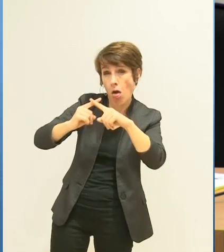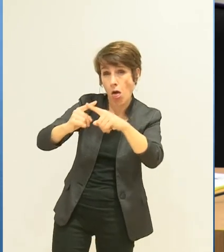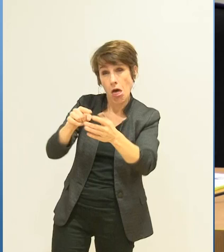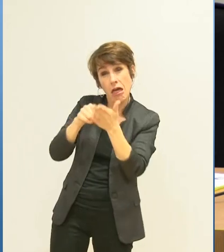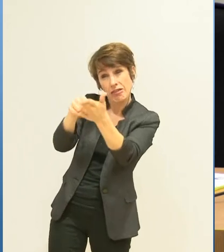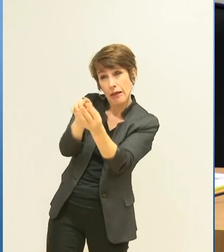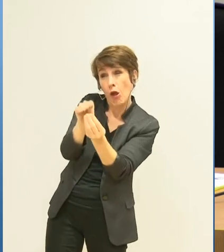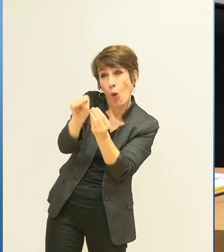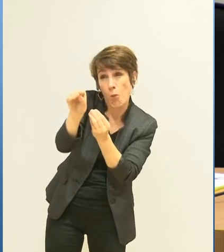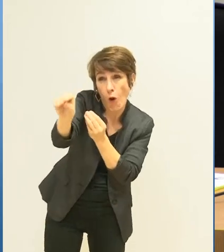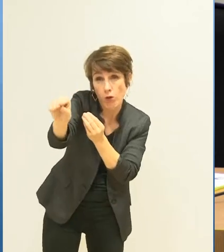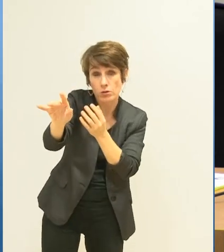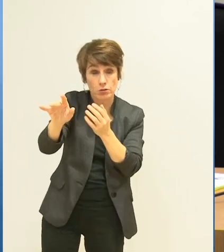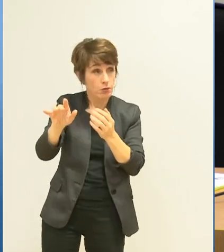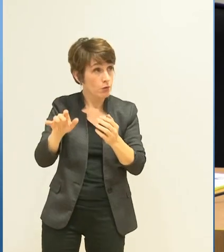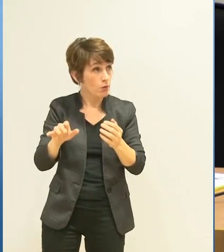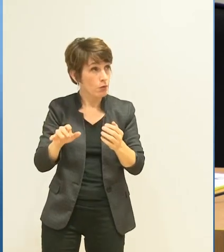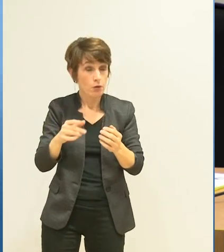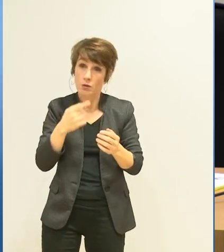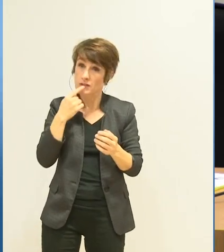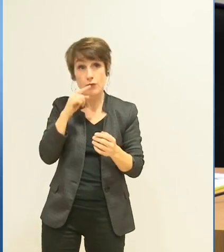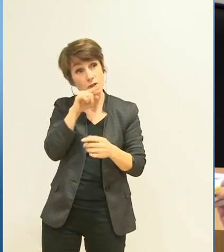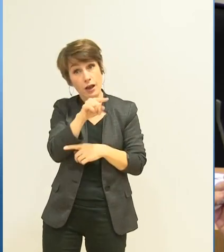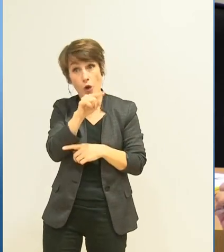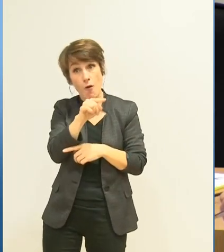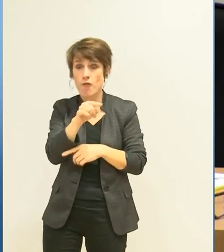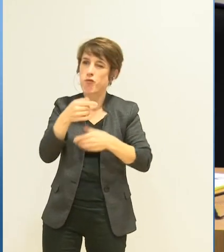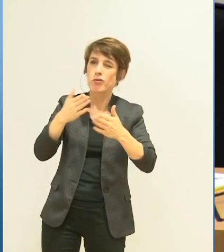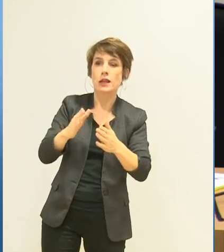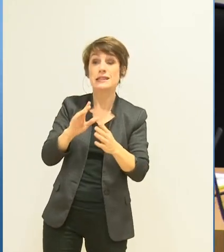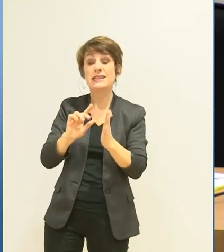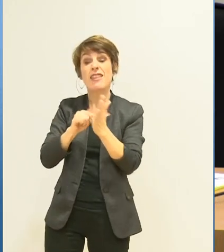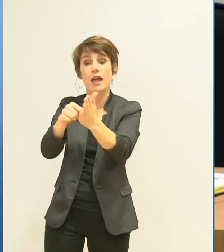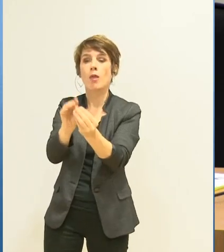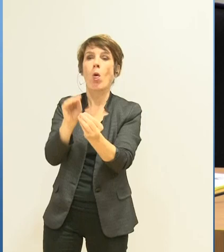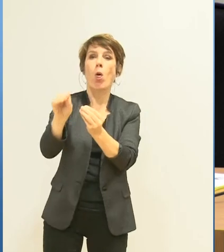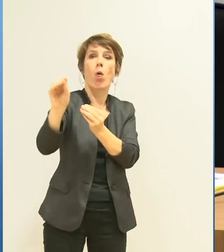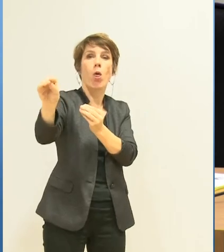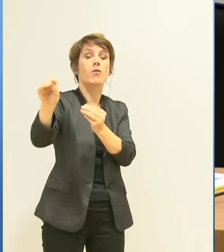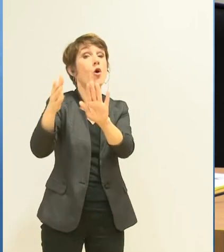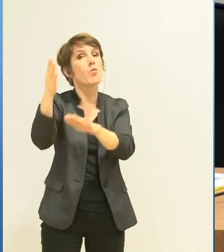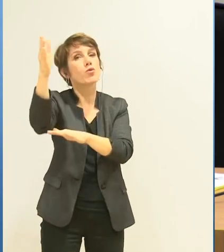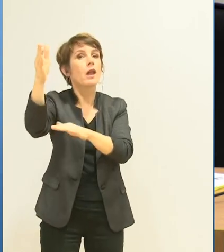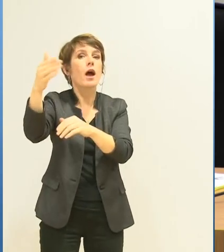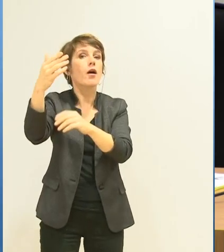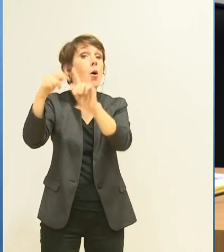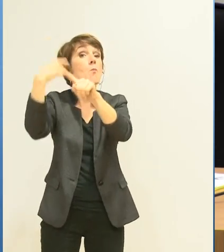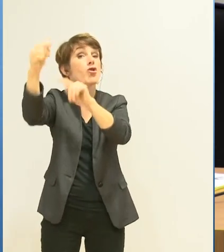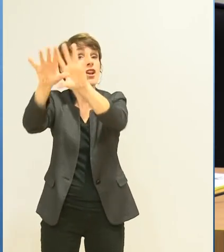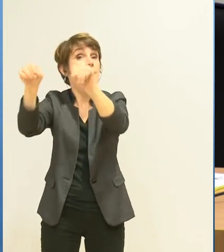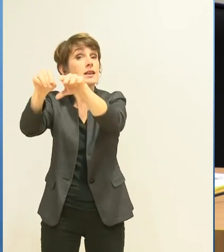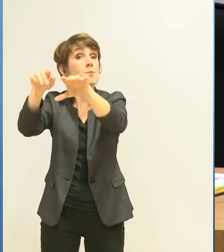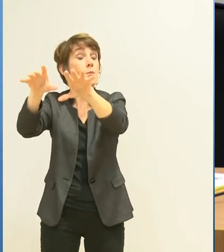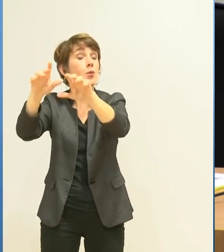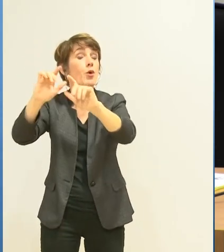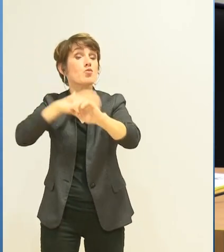en reportant la charge sur la proche les prochaines municipalité et d'un point de vue